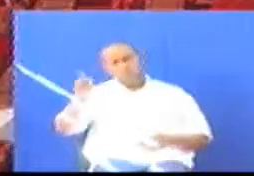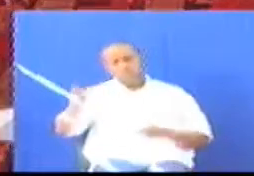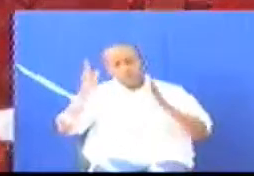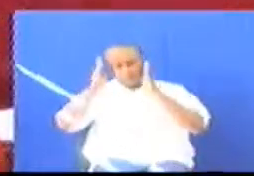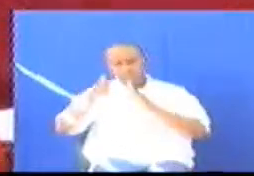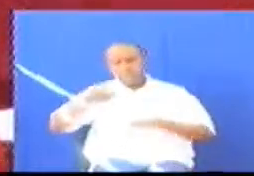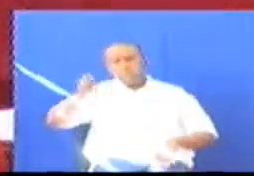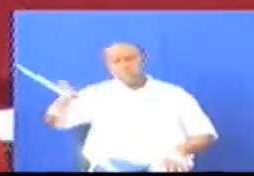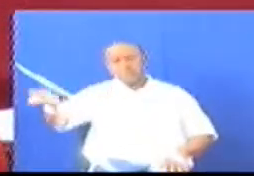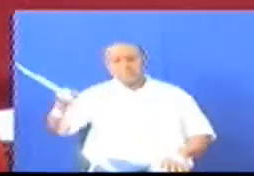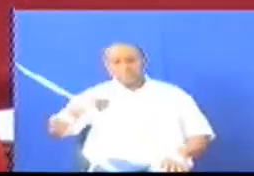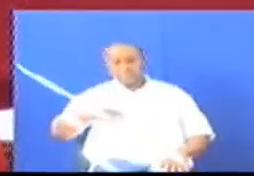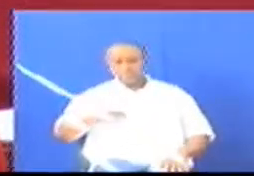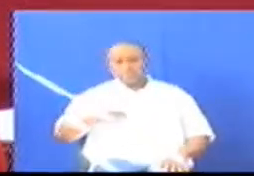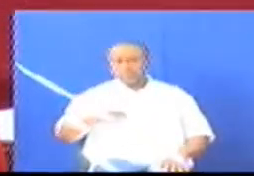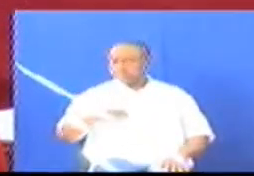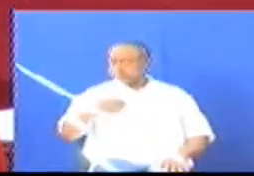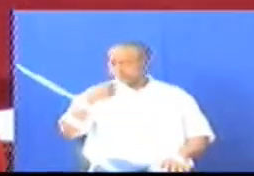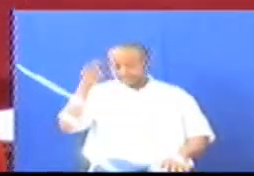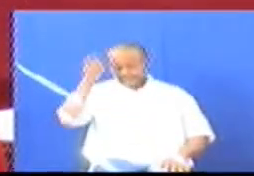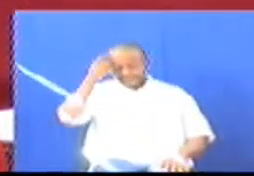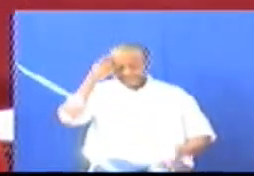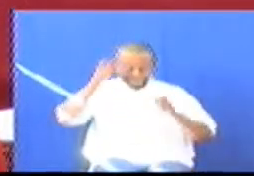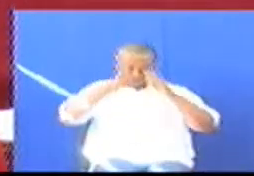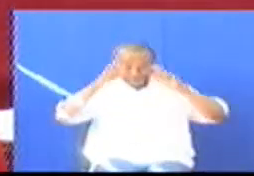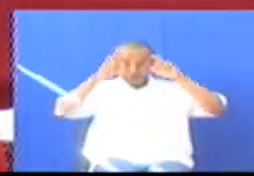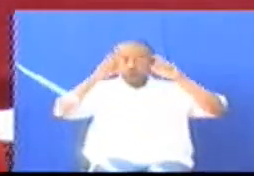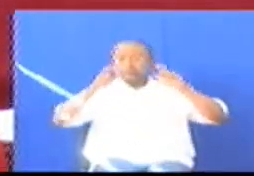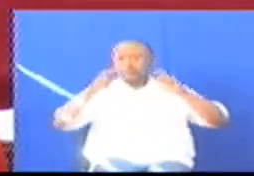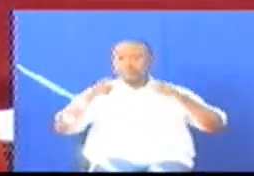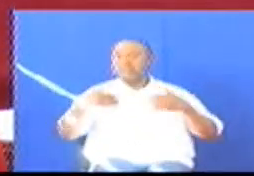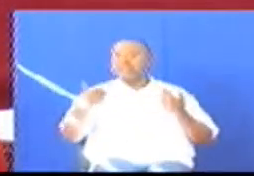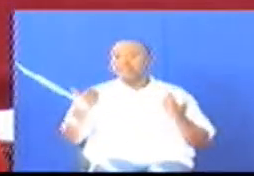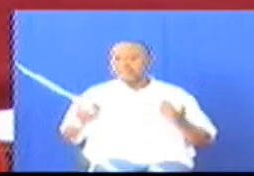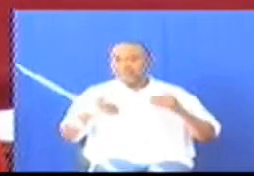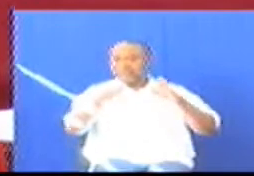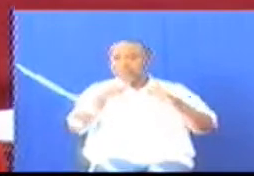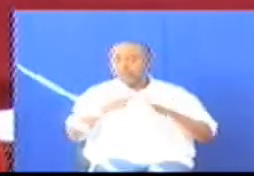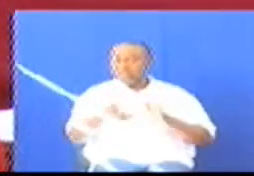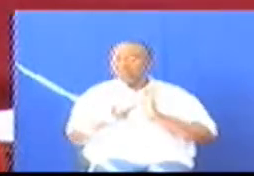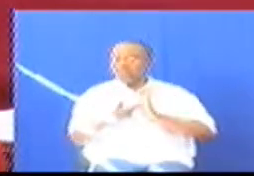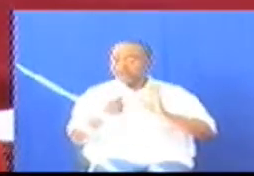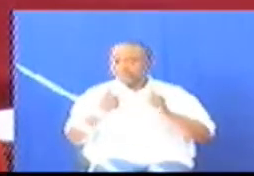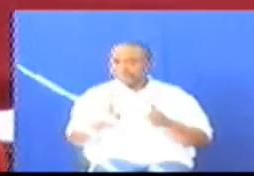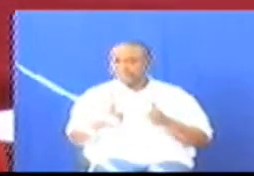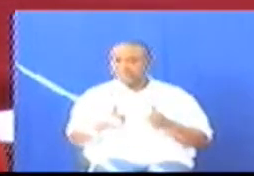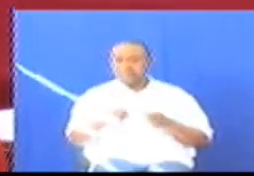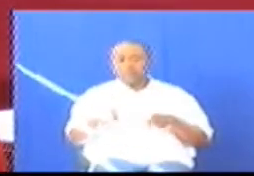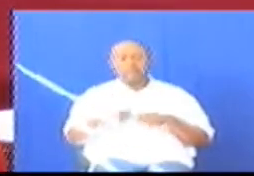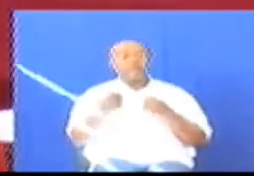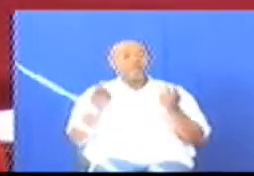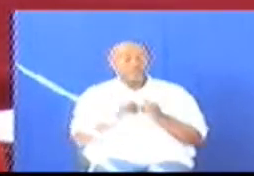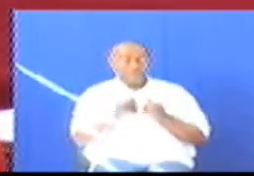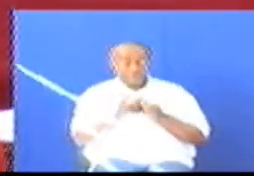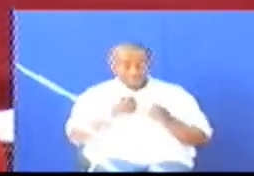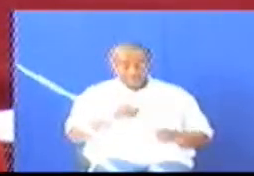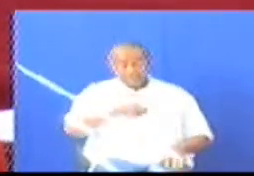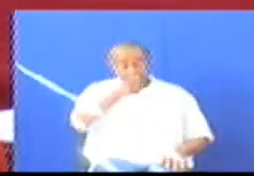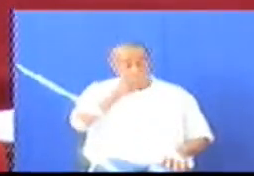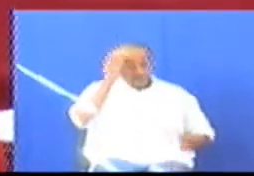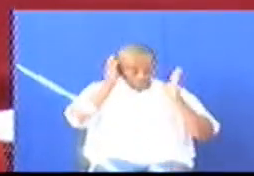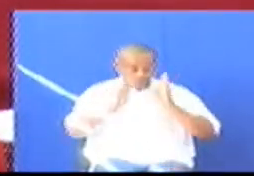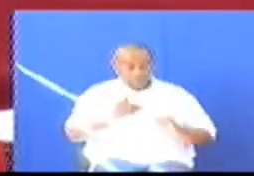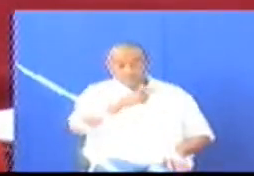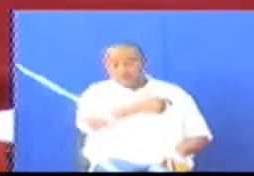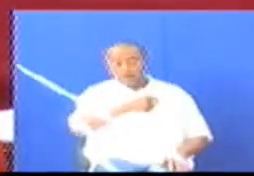katika bunge letu, na bunge letu limekuwa bunge la mfano. Lakini pia nimpongeze Mheshimiwa Rais kwamba